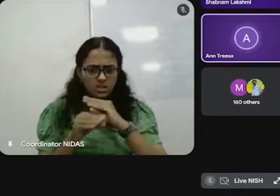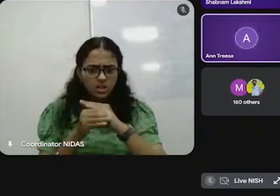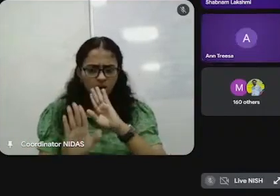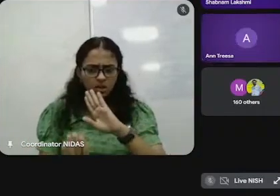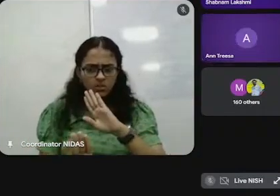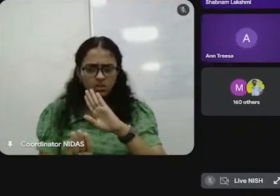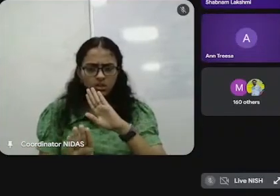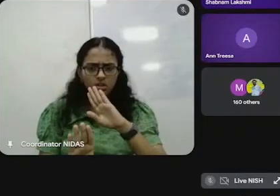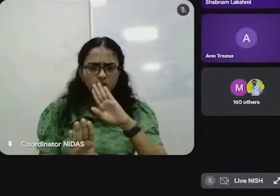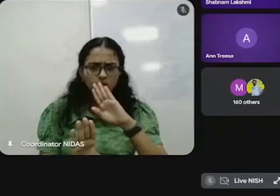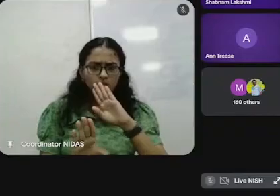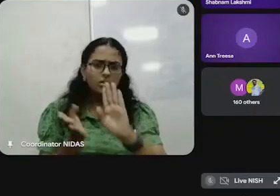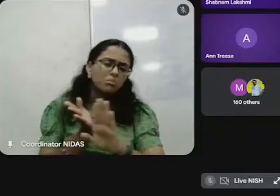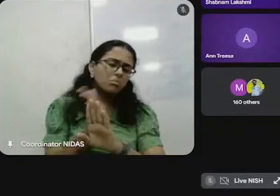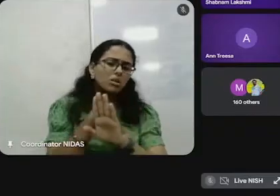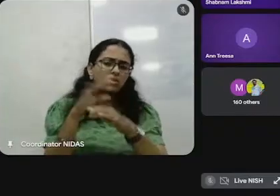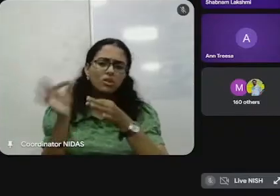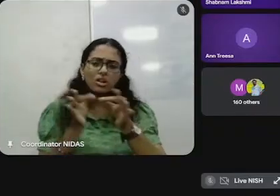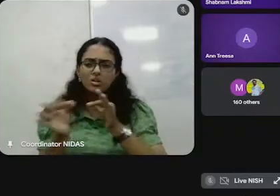ഉണ്ടോ? സിംറ്റംസ് നമ്മൾ